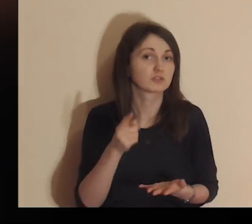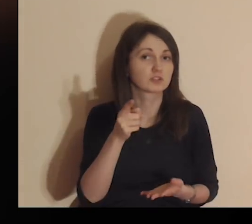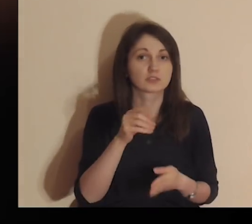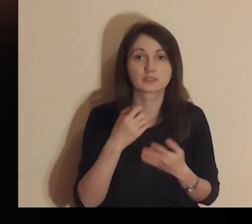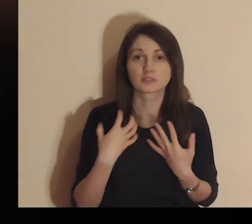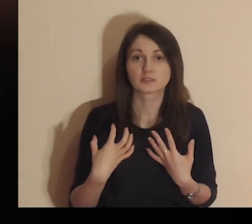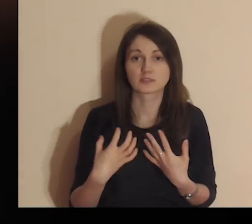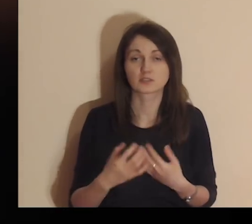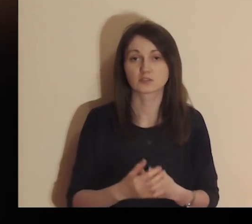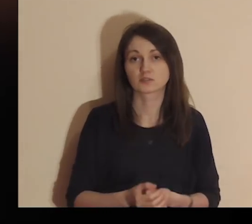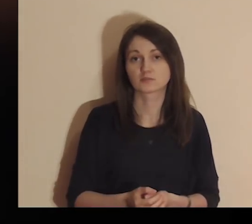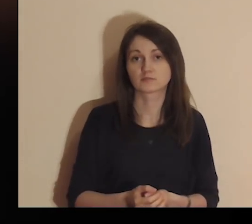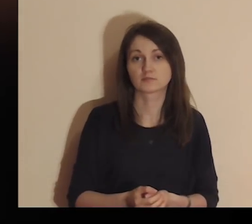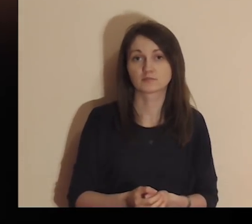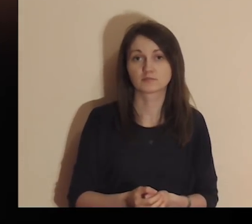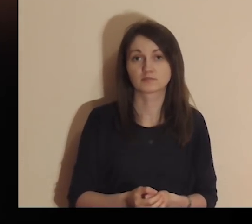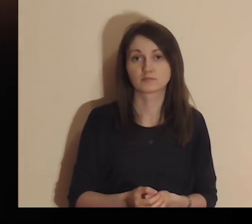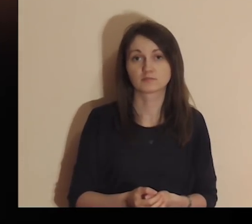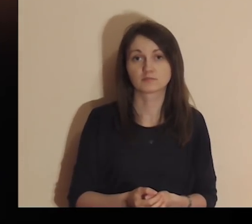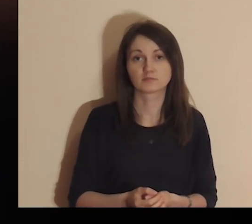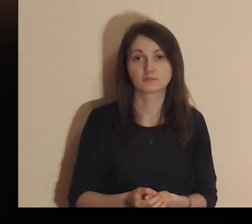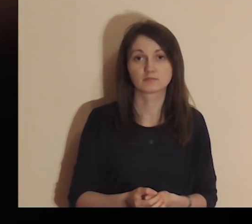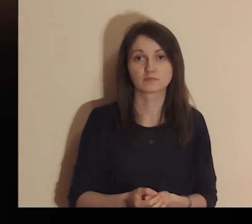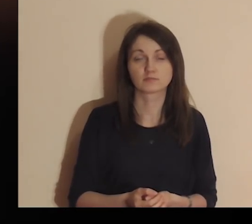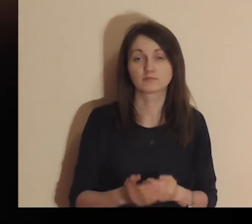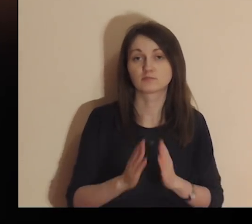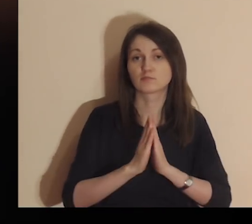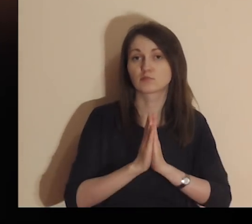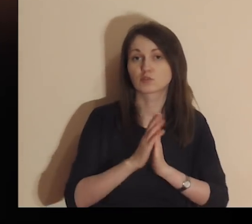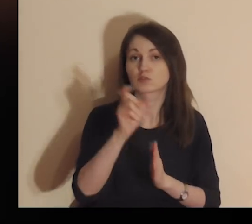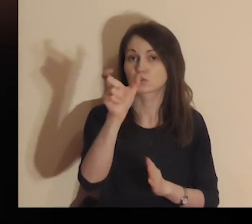Poprowadź nas tam, dokąd Ty chcesz.